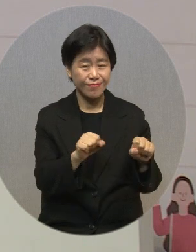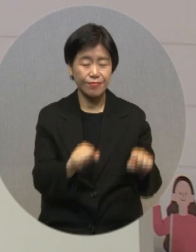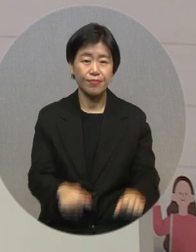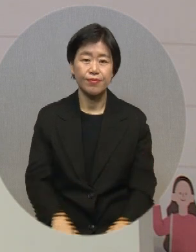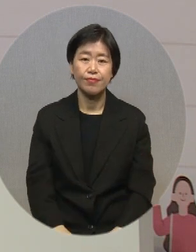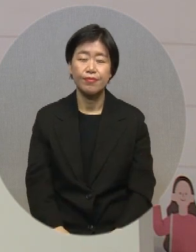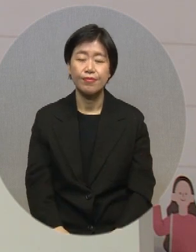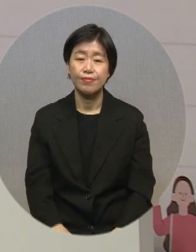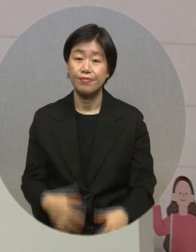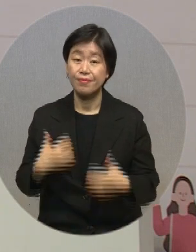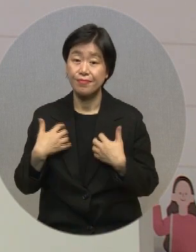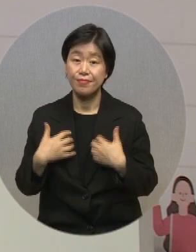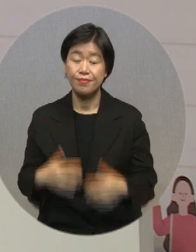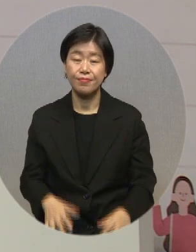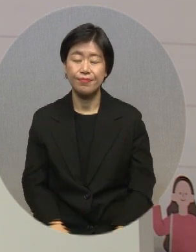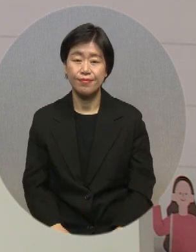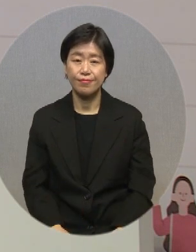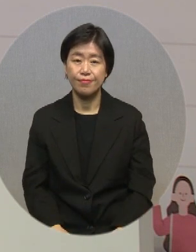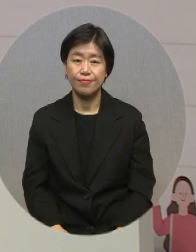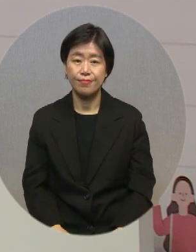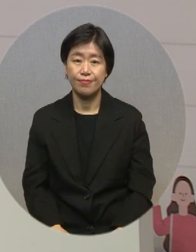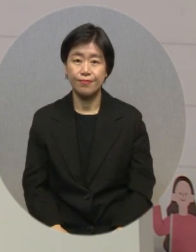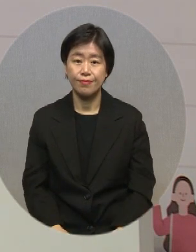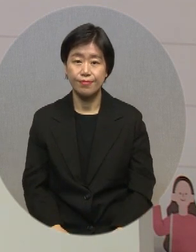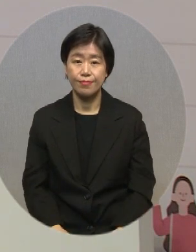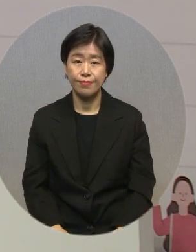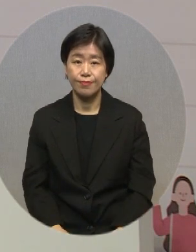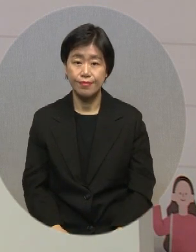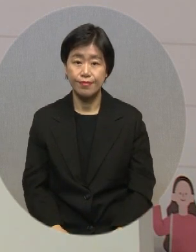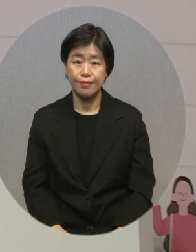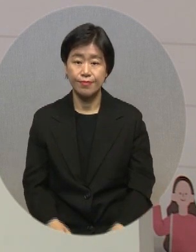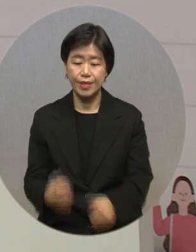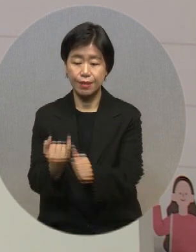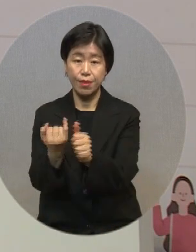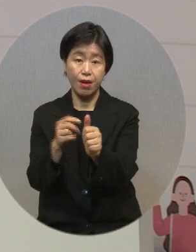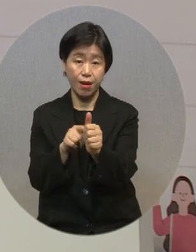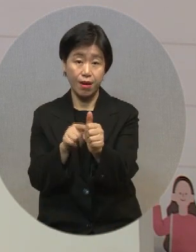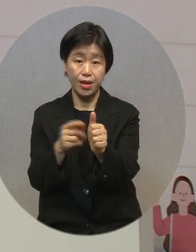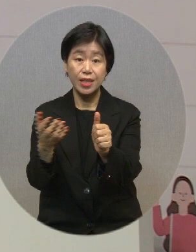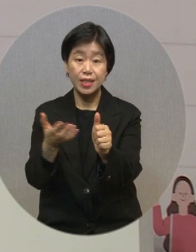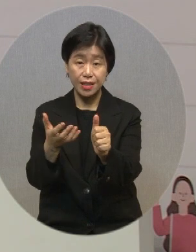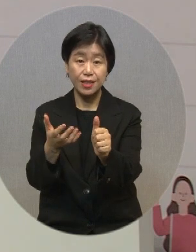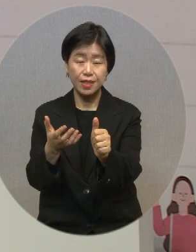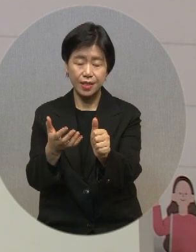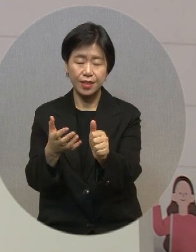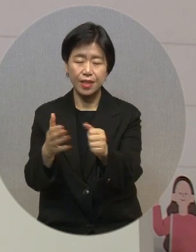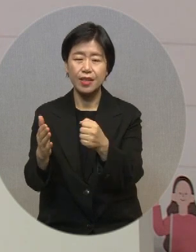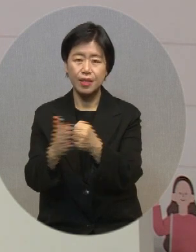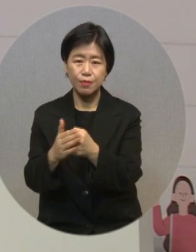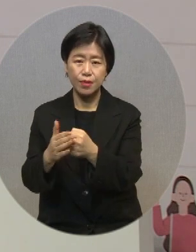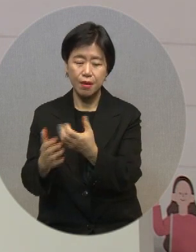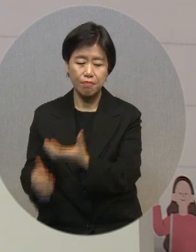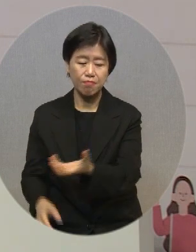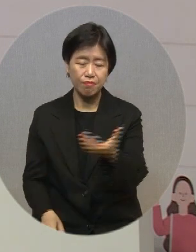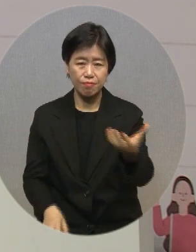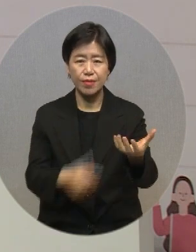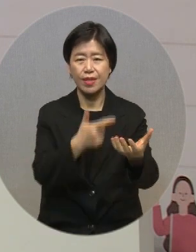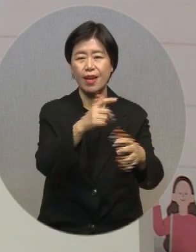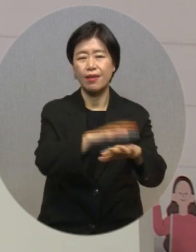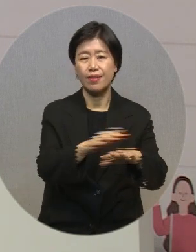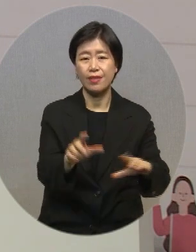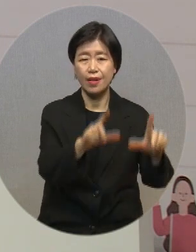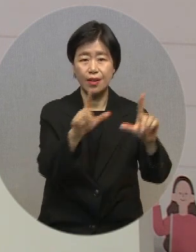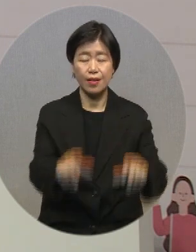고향은 반갑습니다. 서울이시고. 예. 반가더런 직장을 따라서 대전으로 이사를 하셨다고 하시죠? 네네. 예. 지금